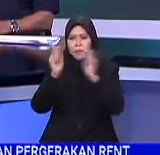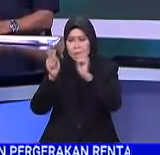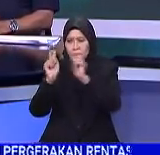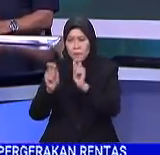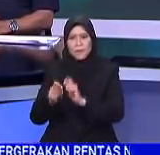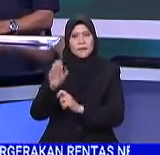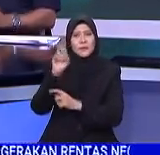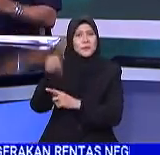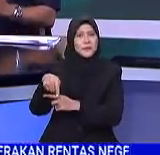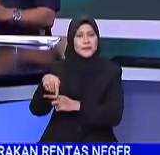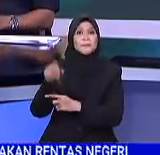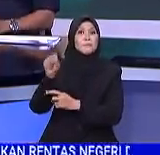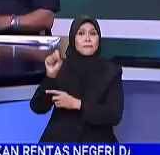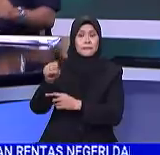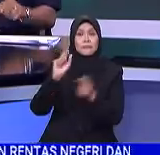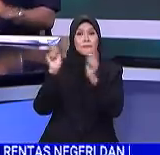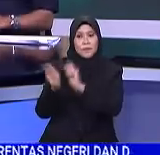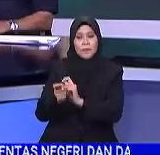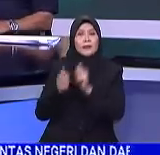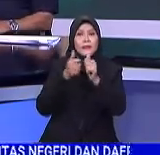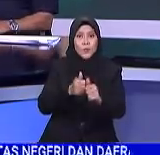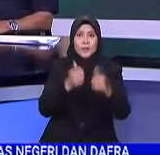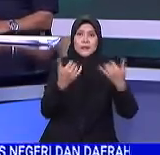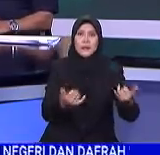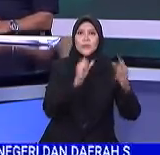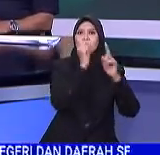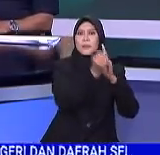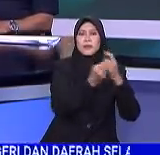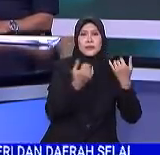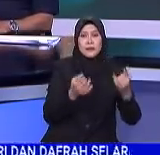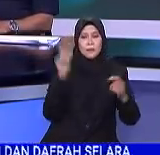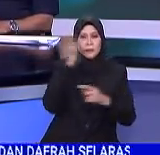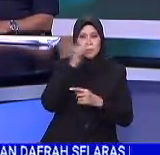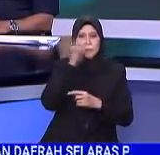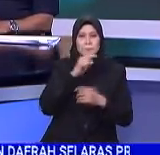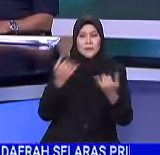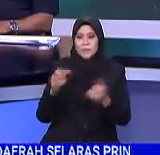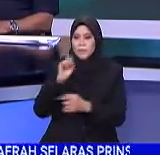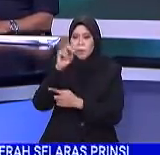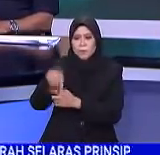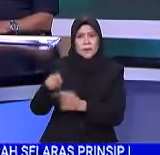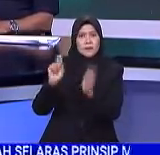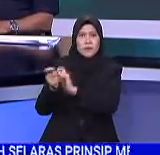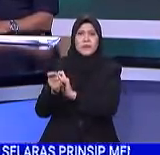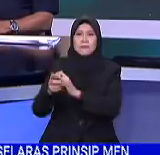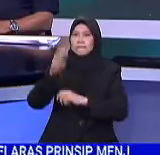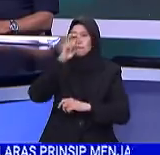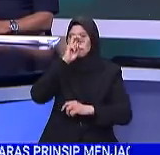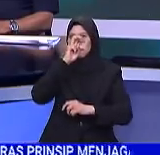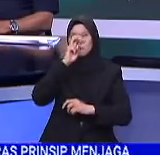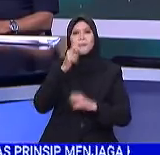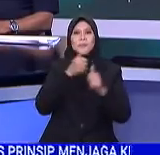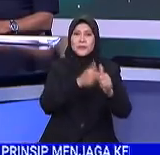ya. SOP berubah berdasarkan keadaan semasa. Jika keadaan meruncing, SOP terpaksa diperketatkan